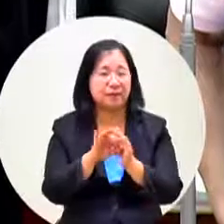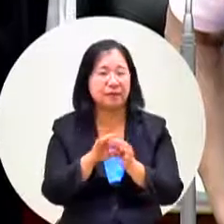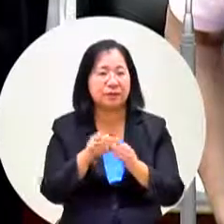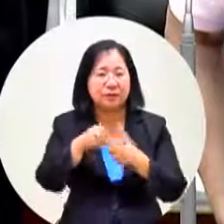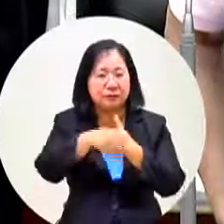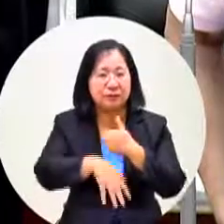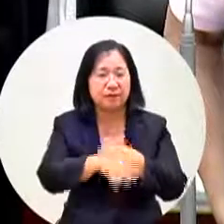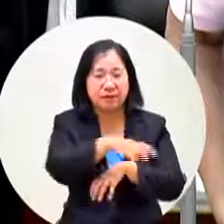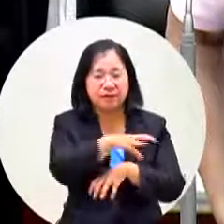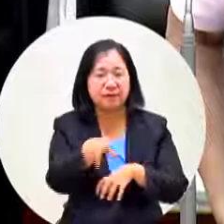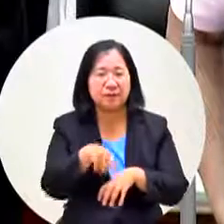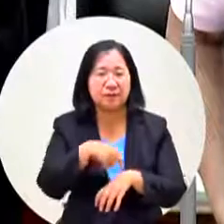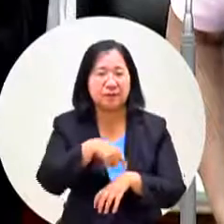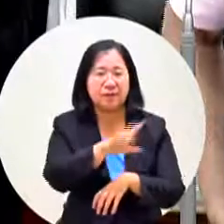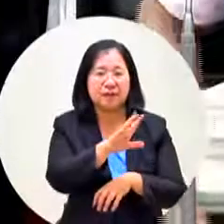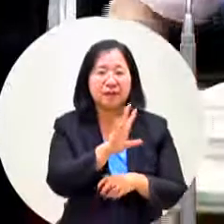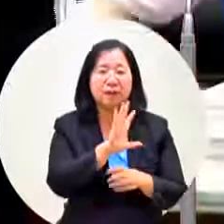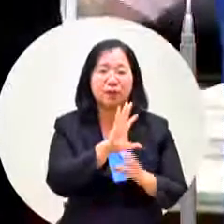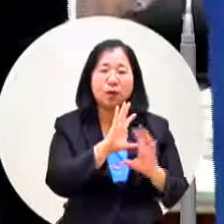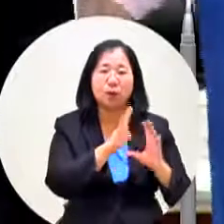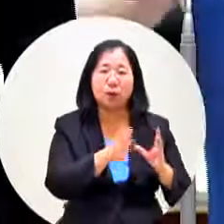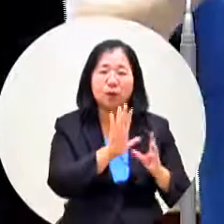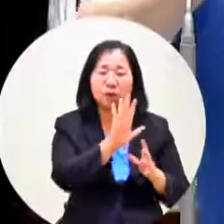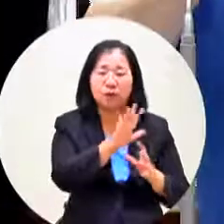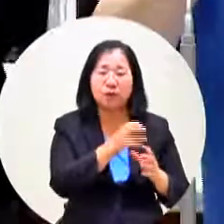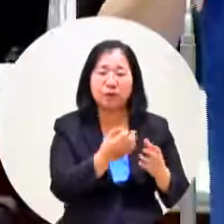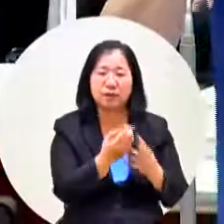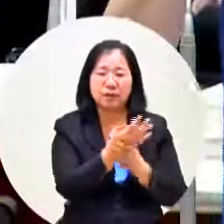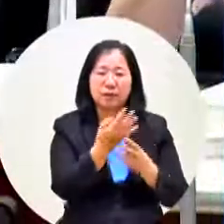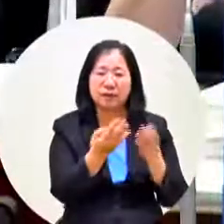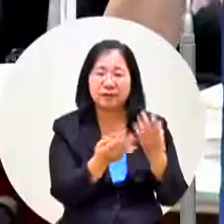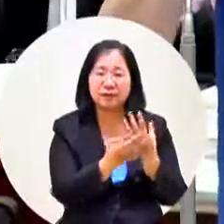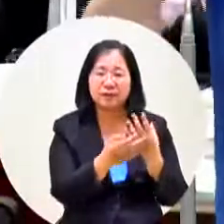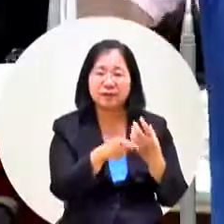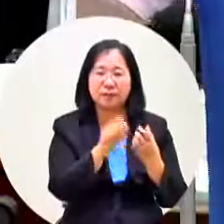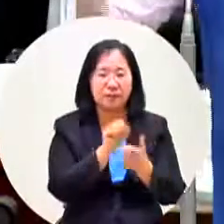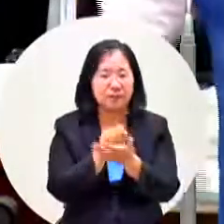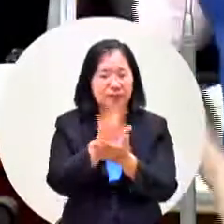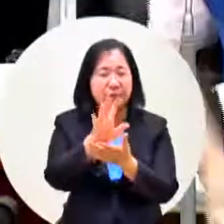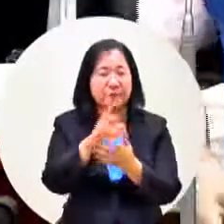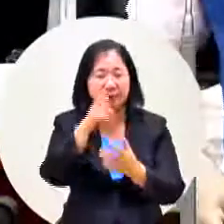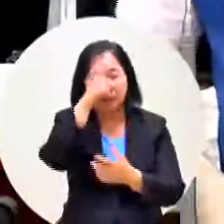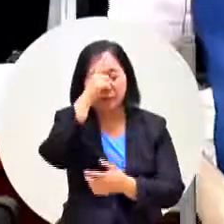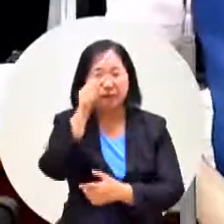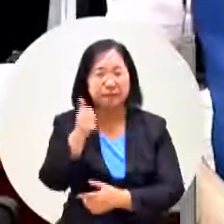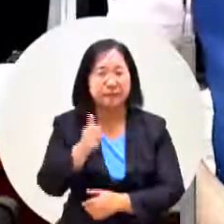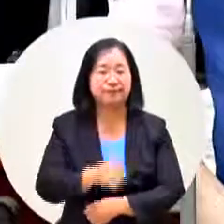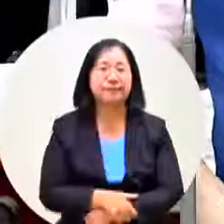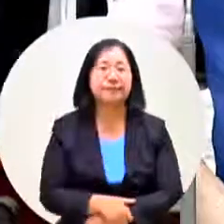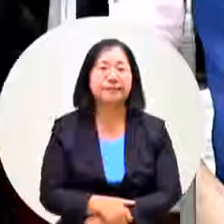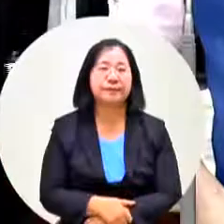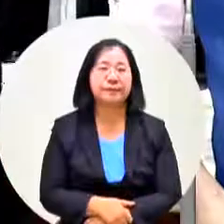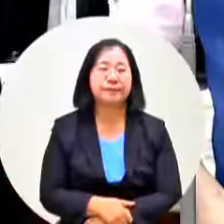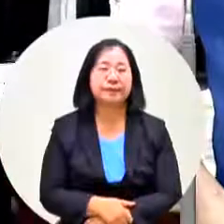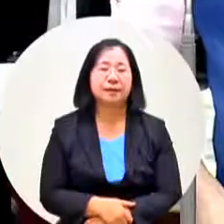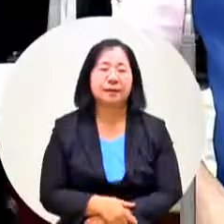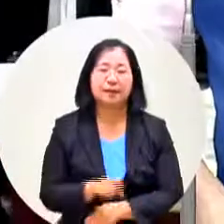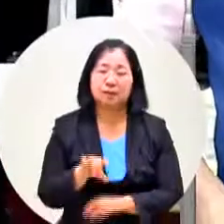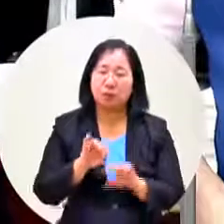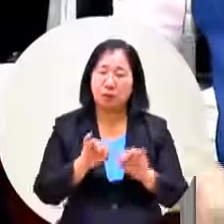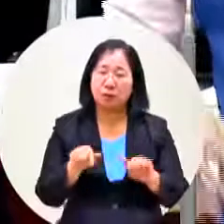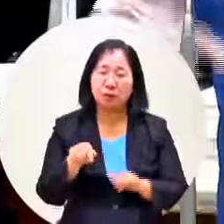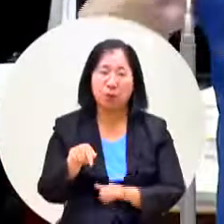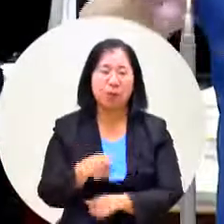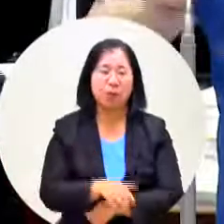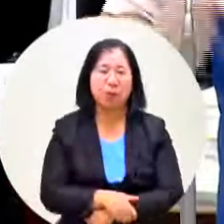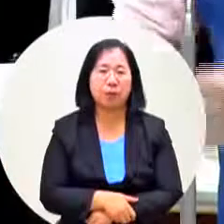就来筹钱来开辟。那如果说是要有偿拨用的时候，可能我们这个预算上面就会比较有